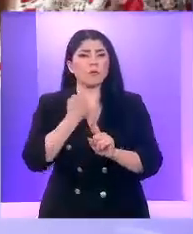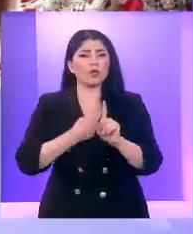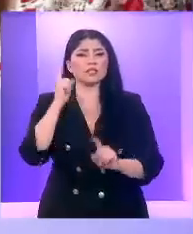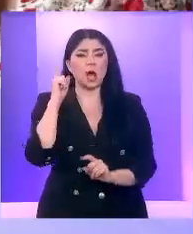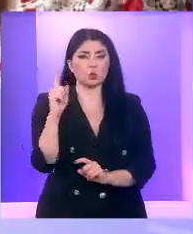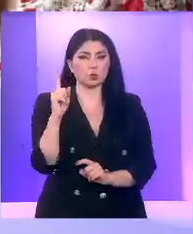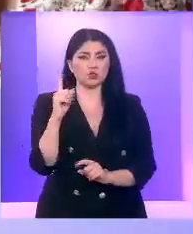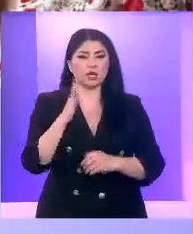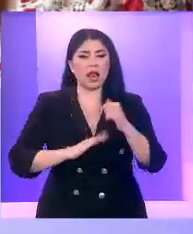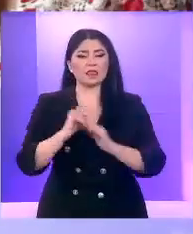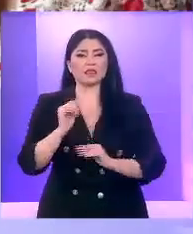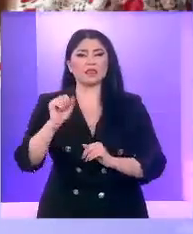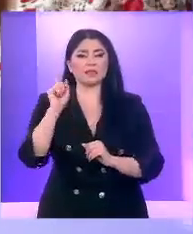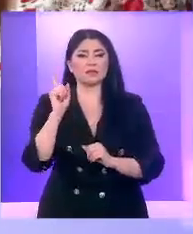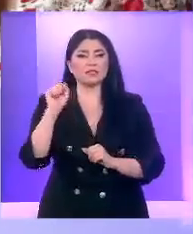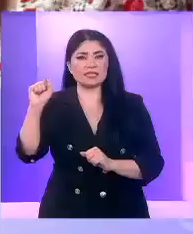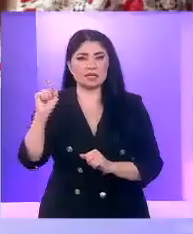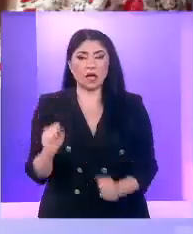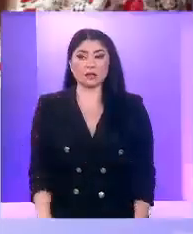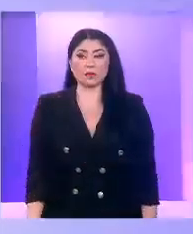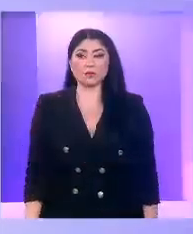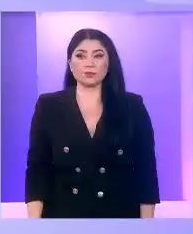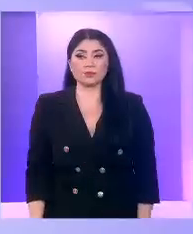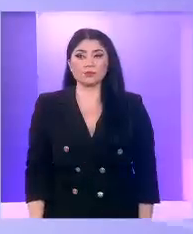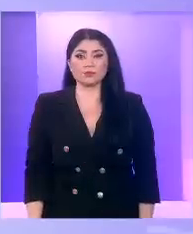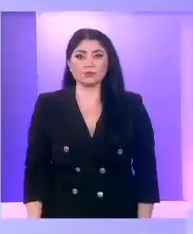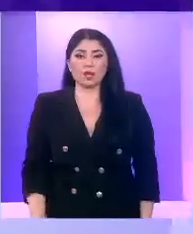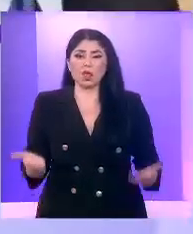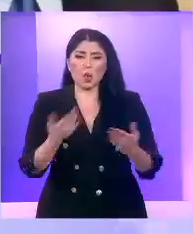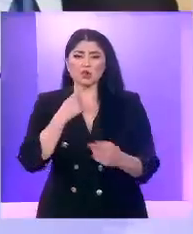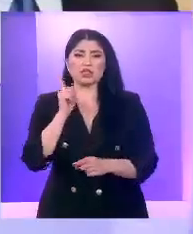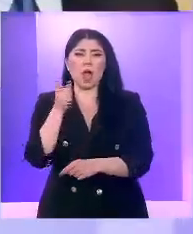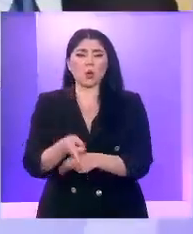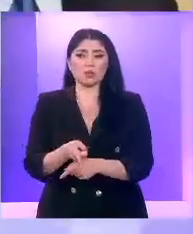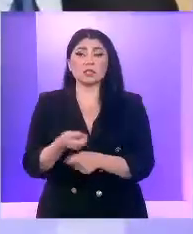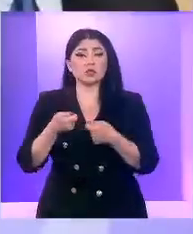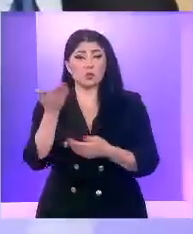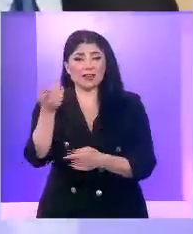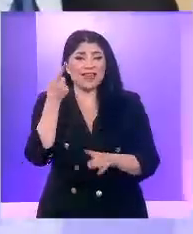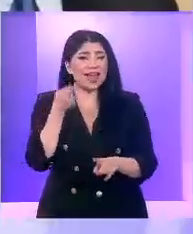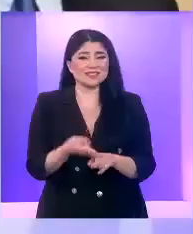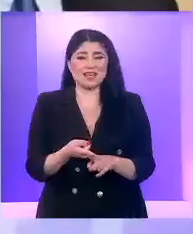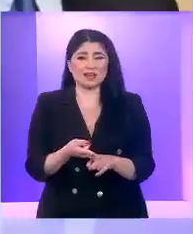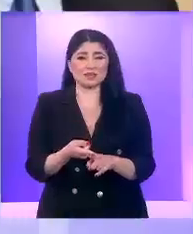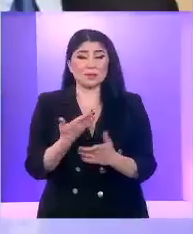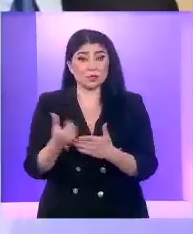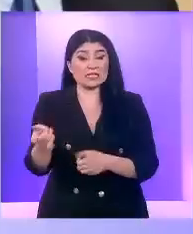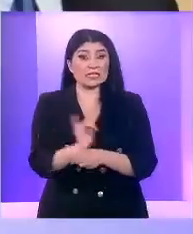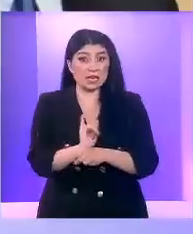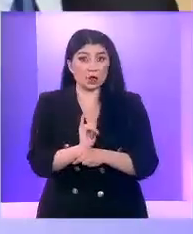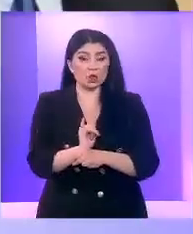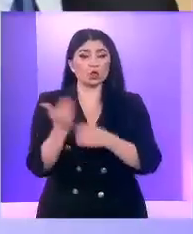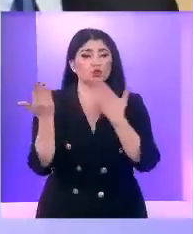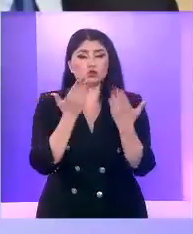în stradă ca sindicate? Este ușor să arătăm cu degetul. Vreau să întreb, dar dumneavoastră concret, pentru că sunteți director